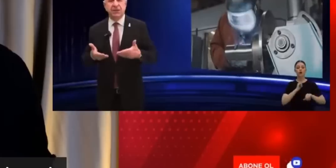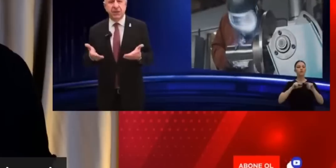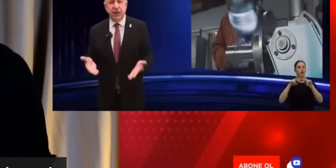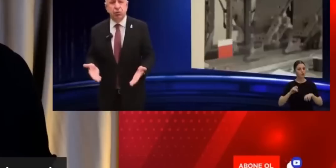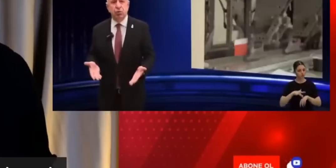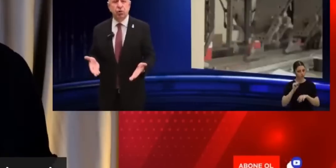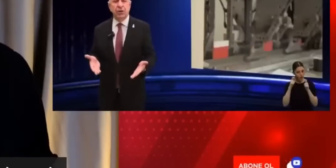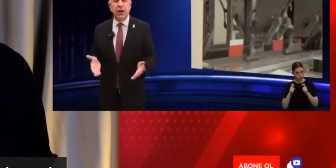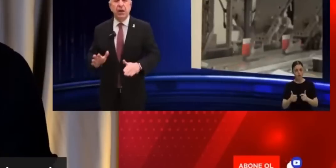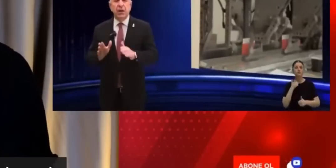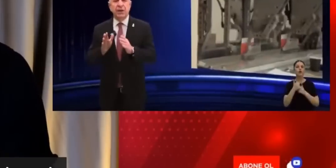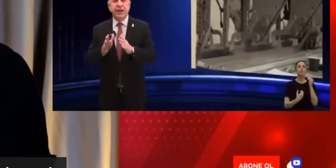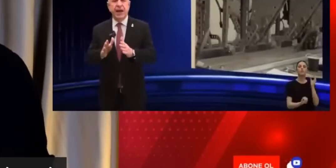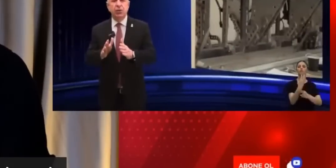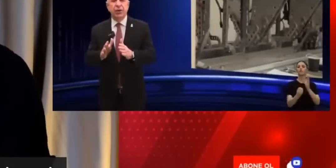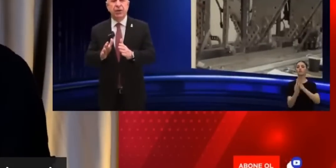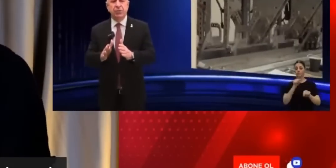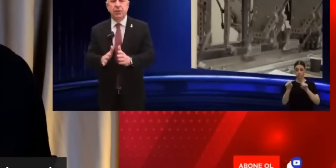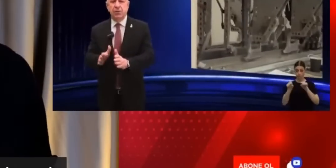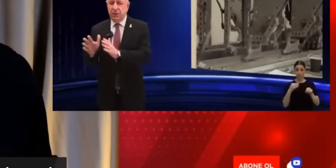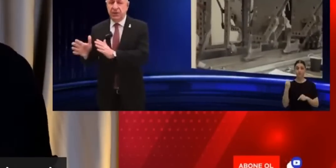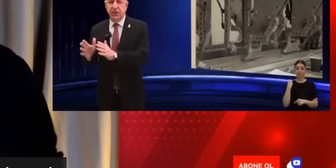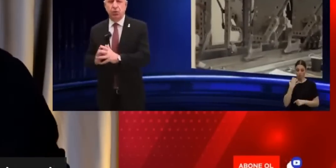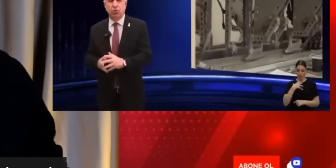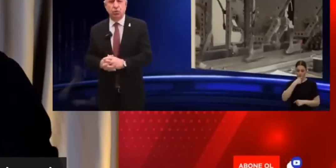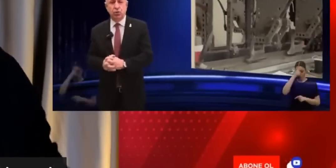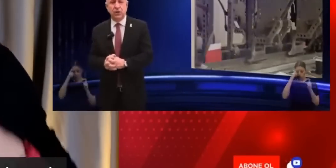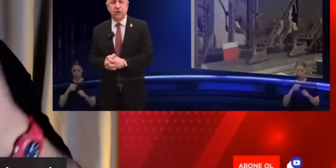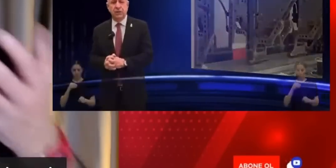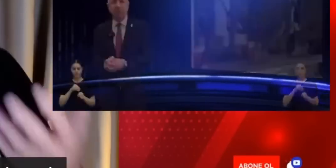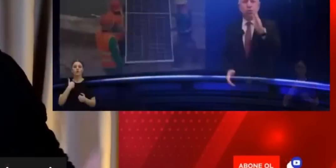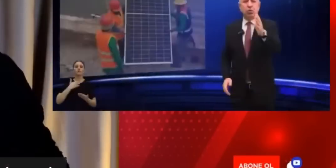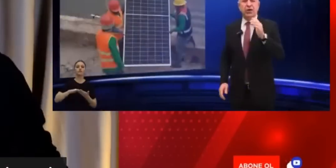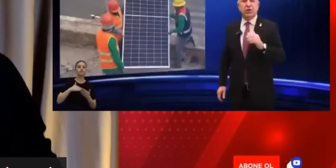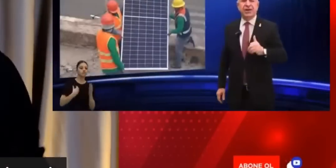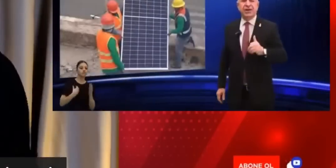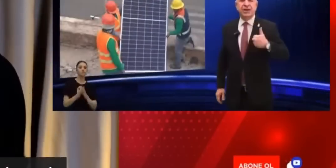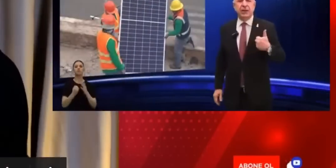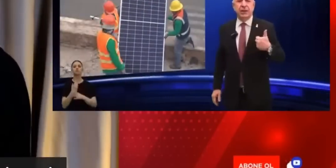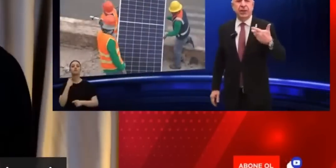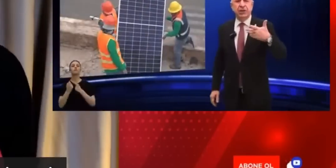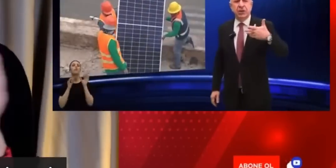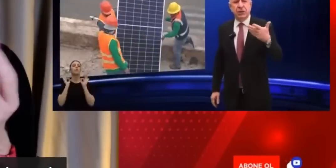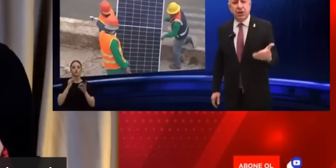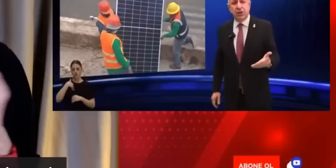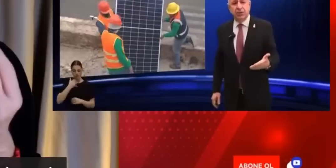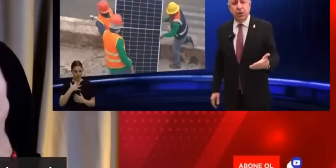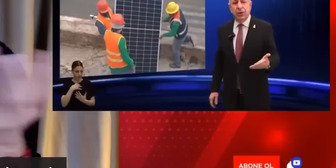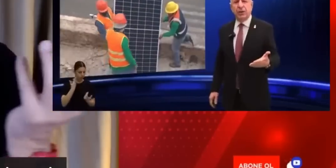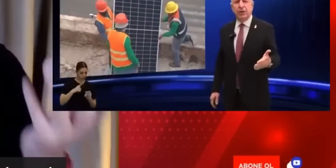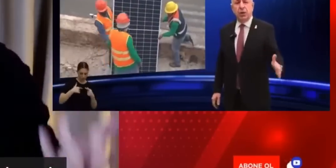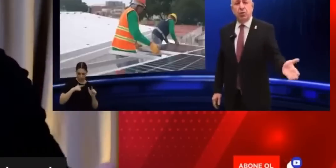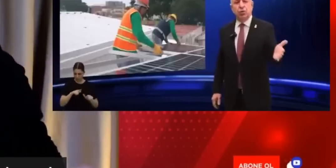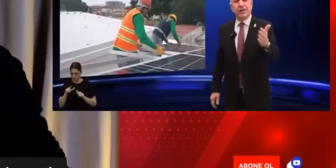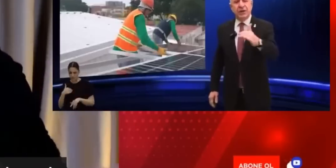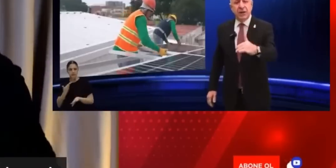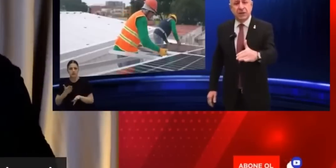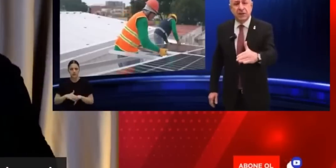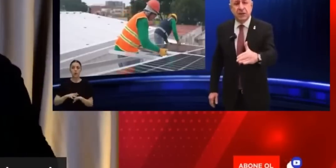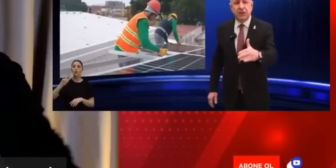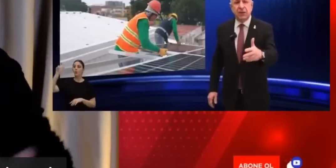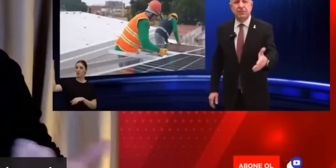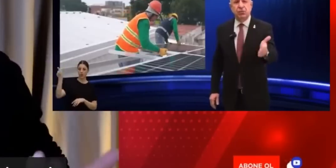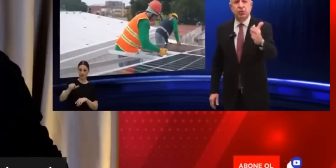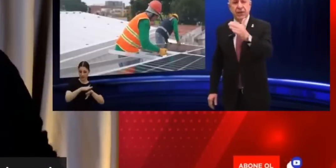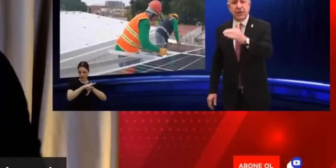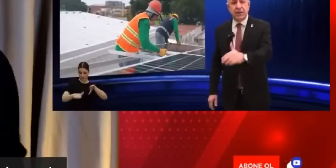bu ve o Bahçeli ile meclis kürsüsünde veya meydana çıktığında bağıran Bahçeli'yi gördüğünü ben diyorum bu iki insan aynı olamaz yani mümkün